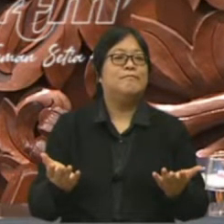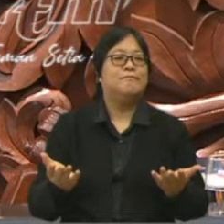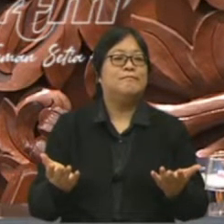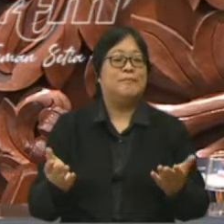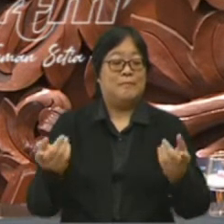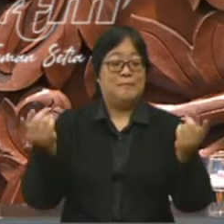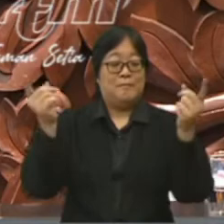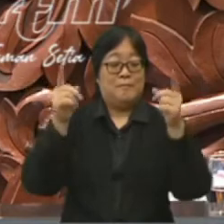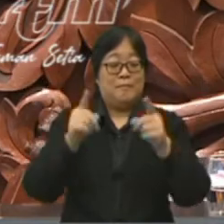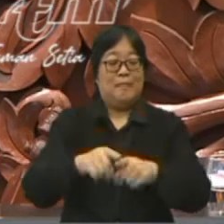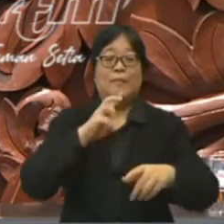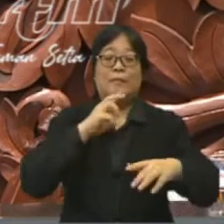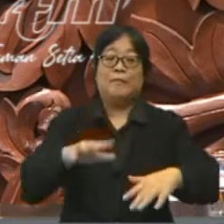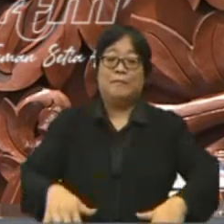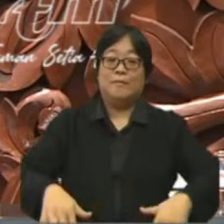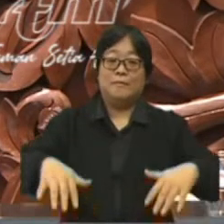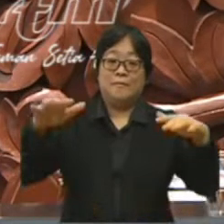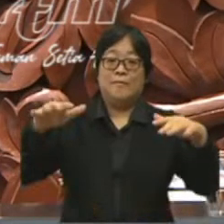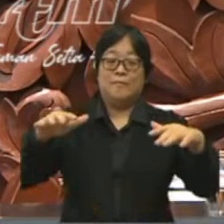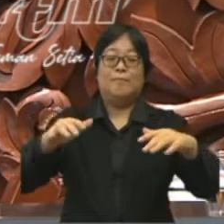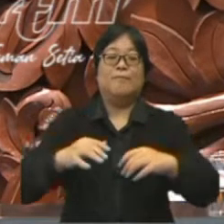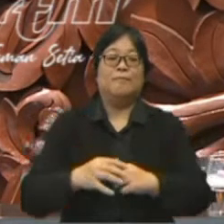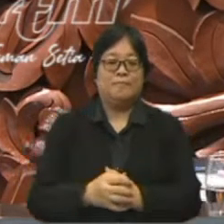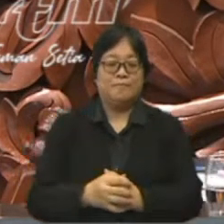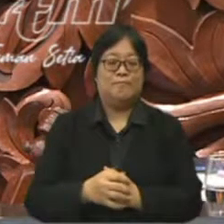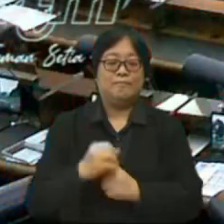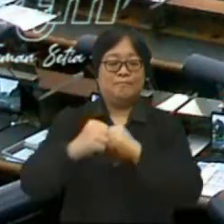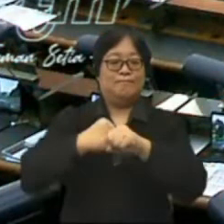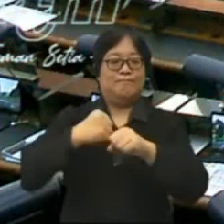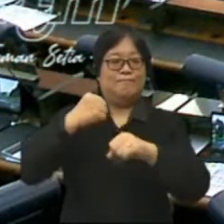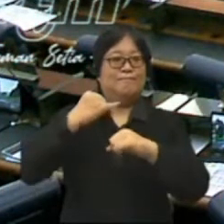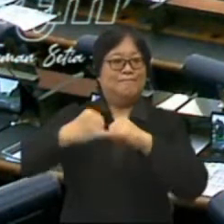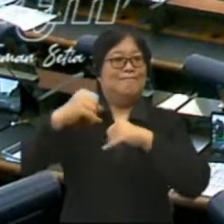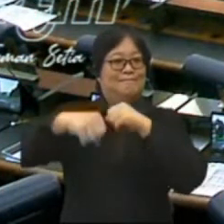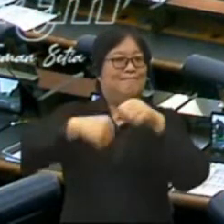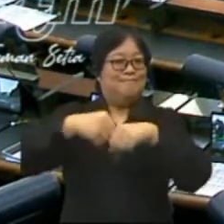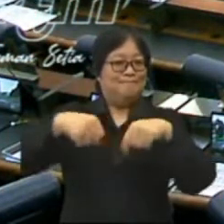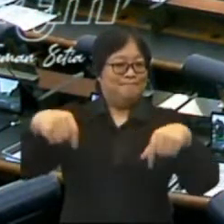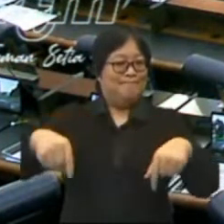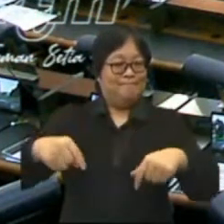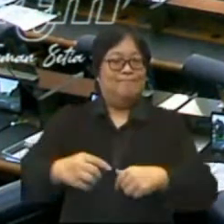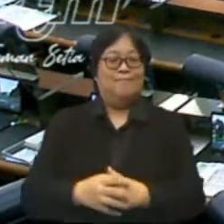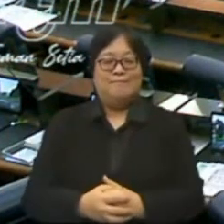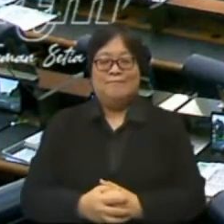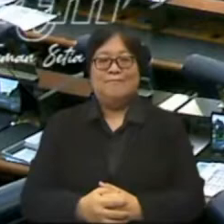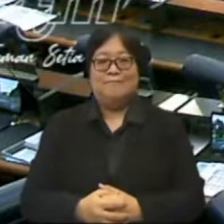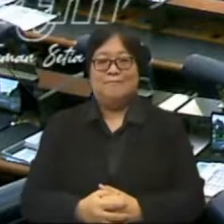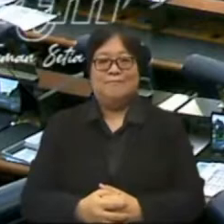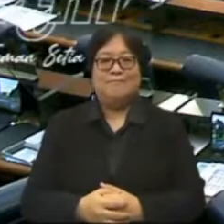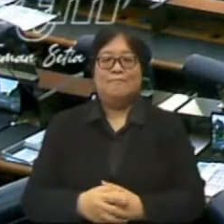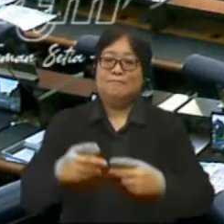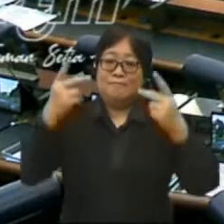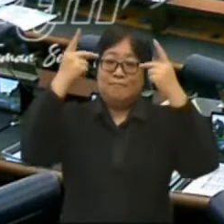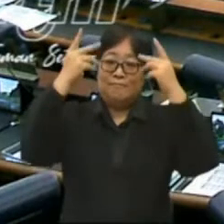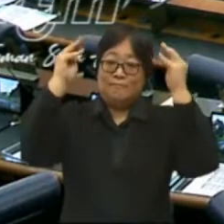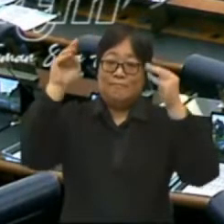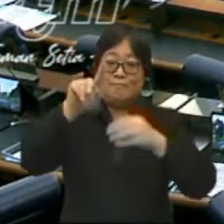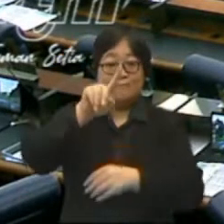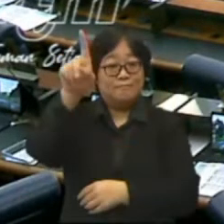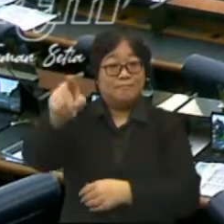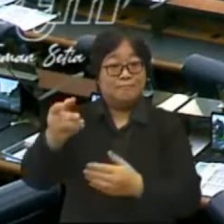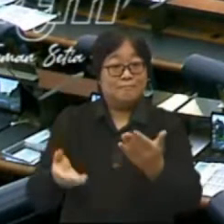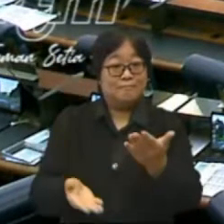bencana banjir akan berlaku pada tahun ujung tahun ini Adakah Perdana Menteri bercadang